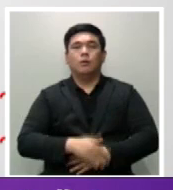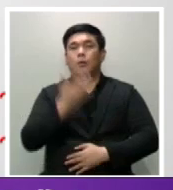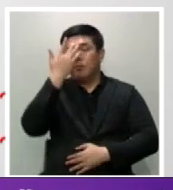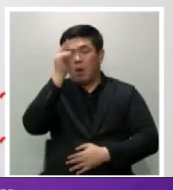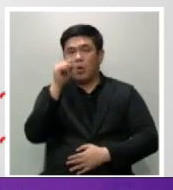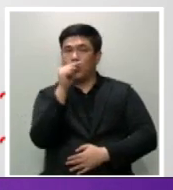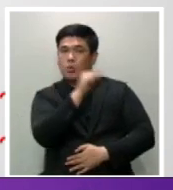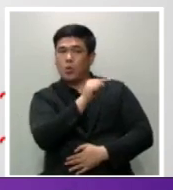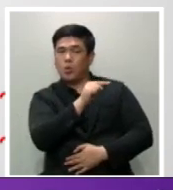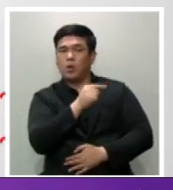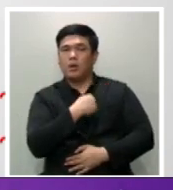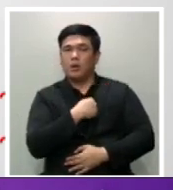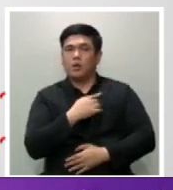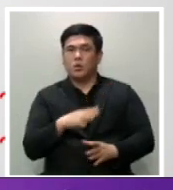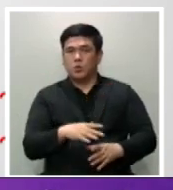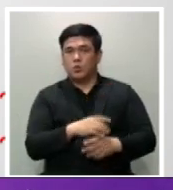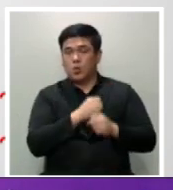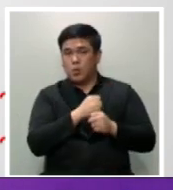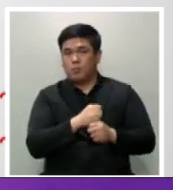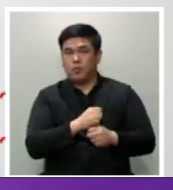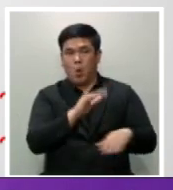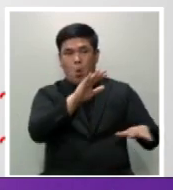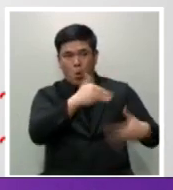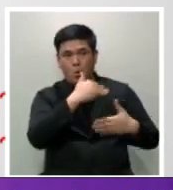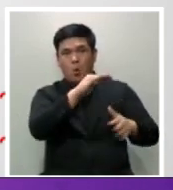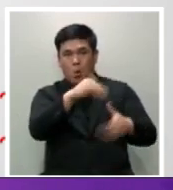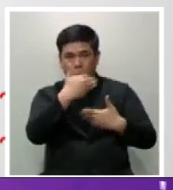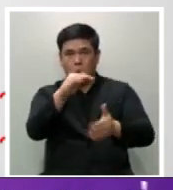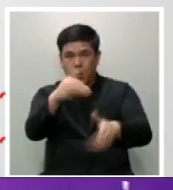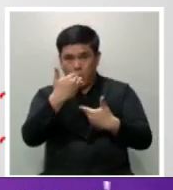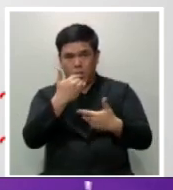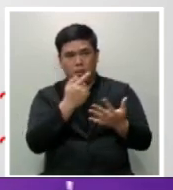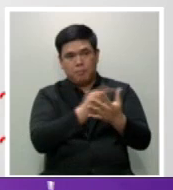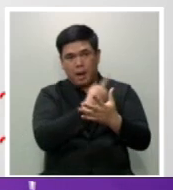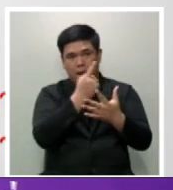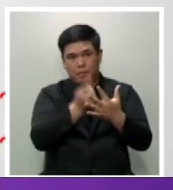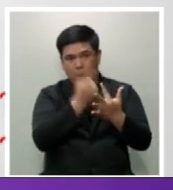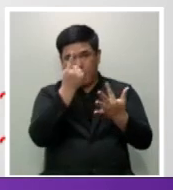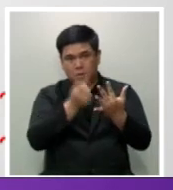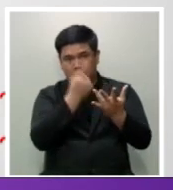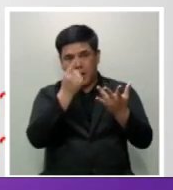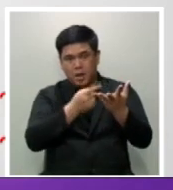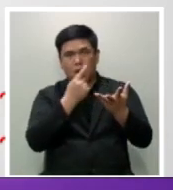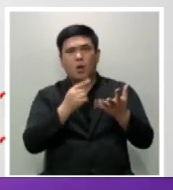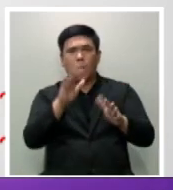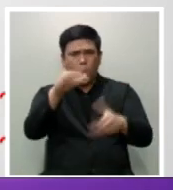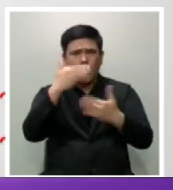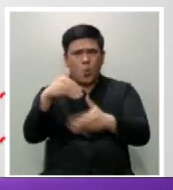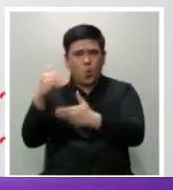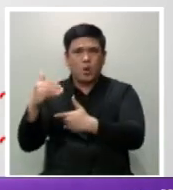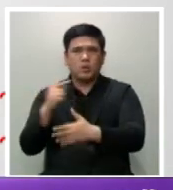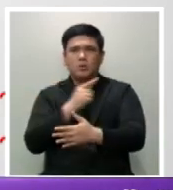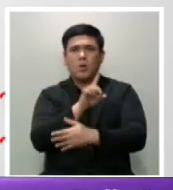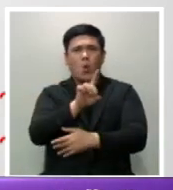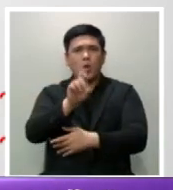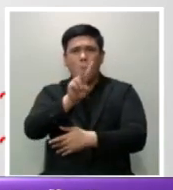ามันมีใบขนหลายใบขนเอาเข้ามาทีนึงก็มีใบขนใบนึงครับ 2-300 ใบขนเนี่ยมันมีใบขนบ